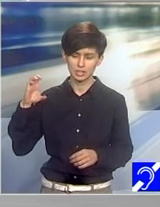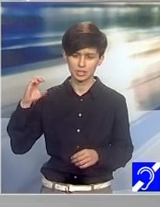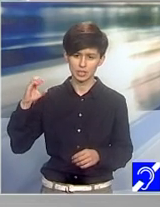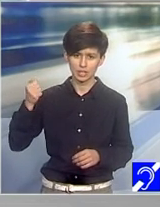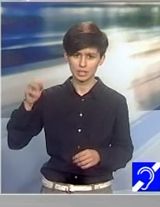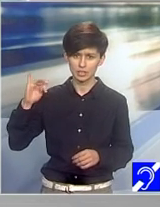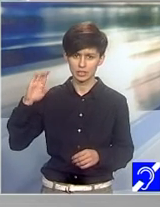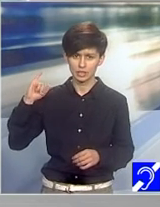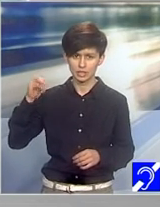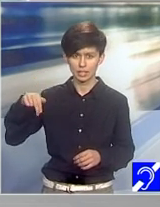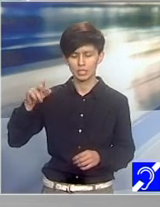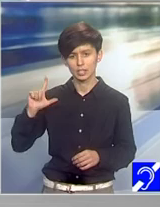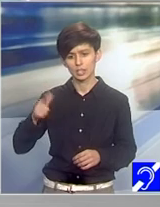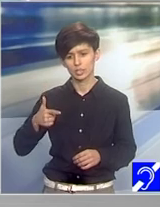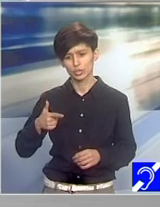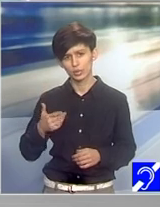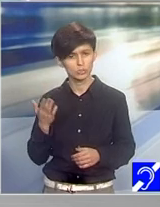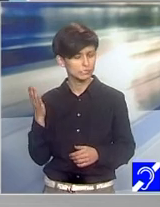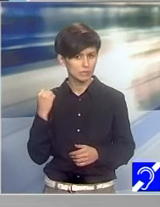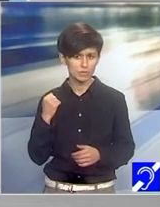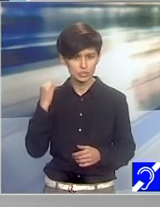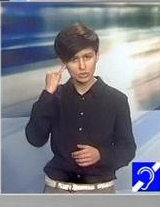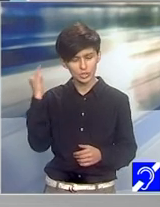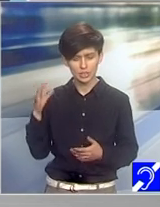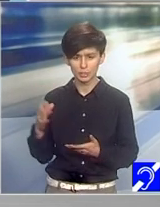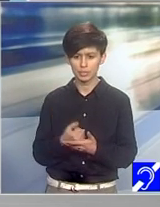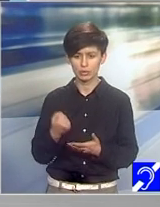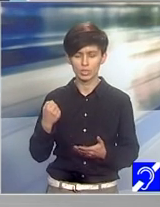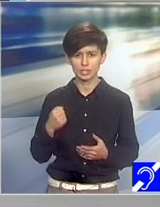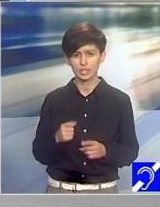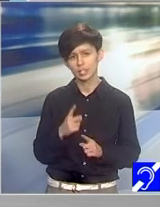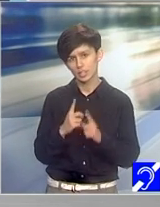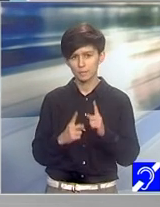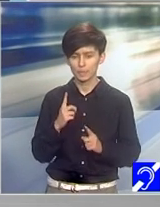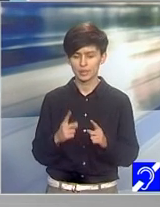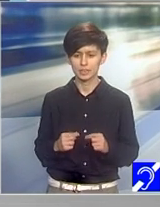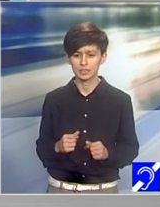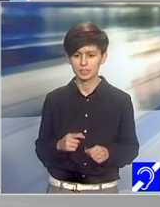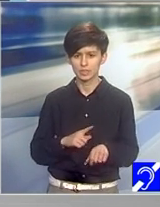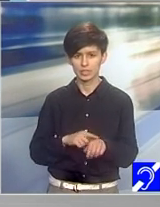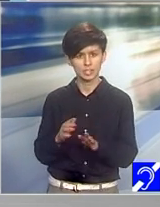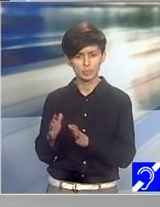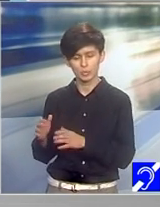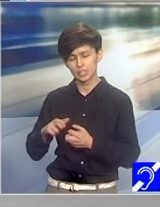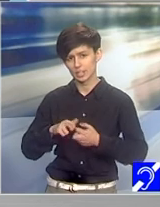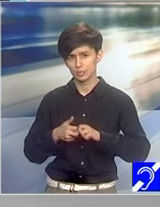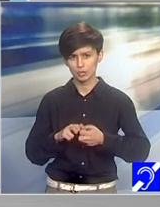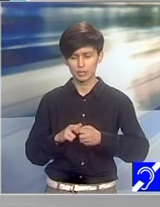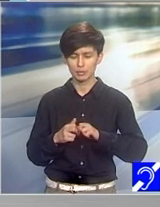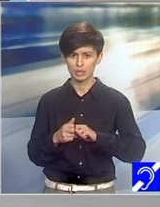reluată apoi această idee în deceniile următoare, în diverse momente ale problemei orientale, când s-au